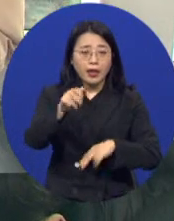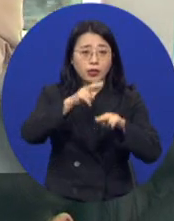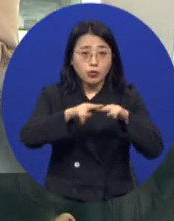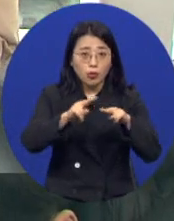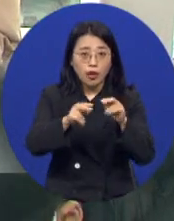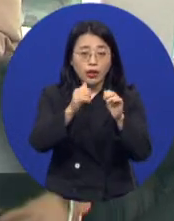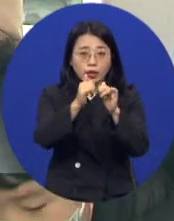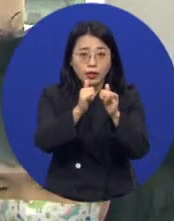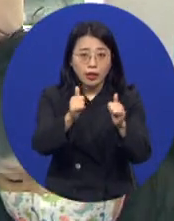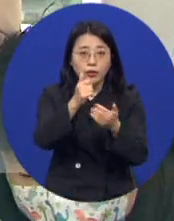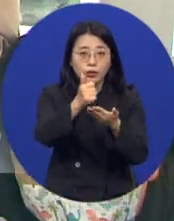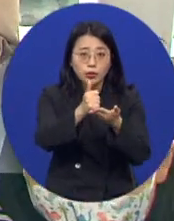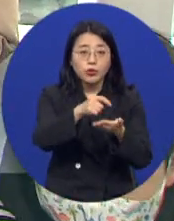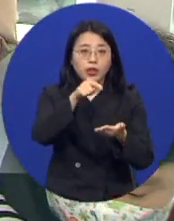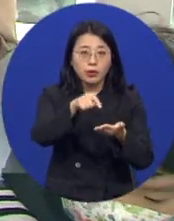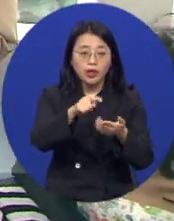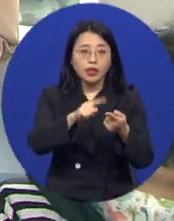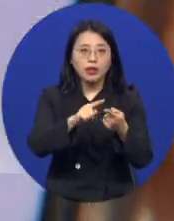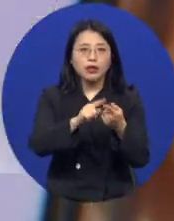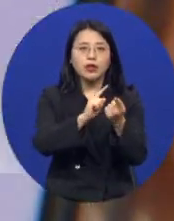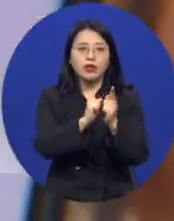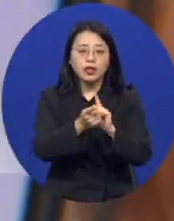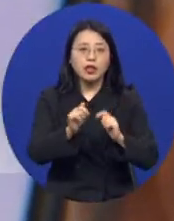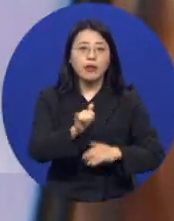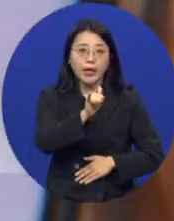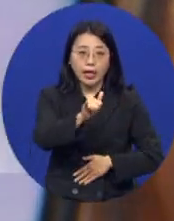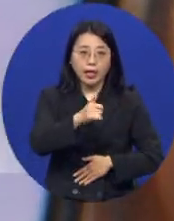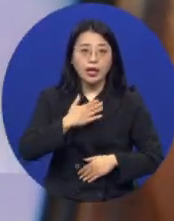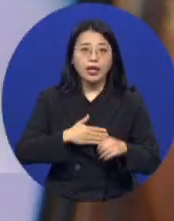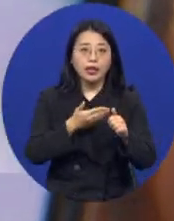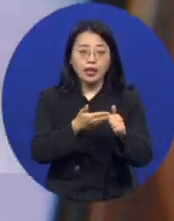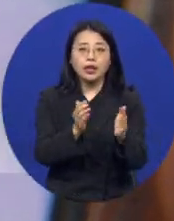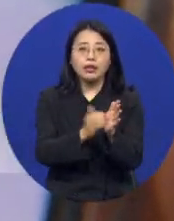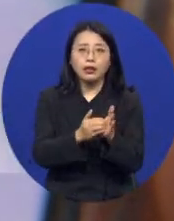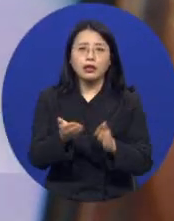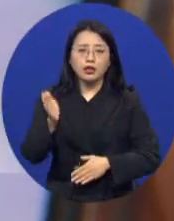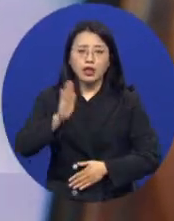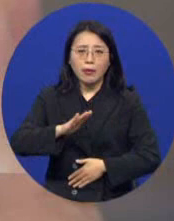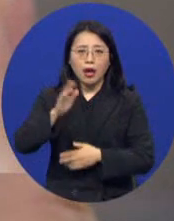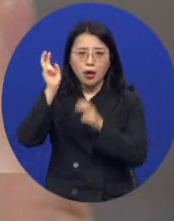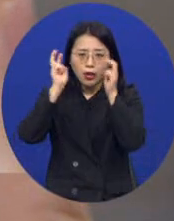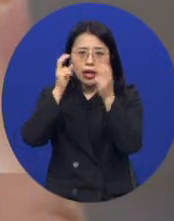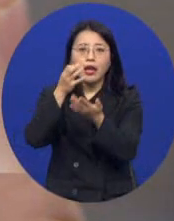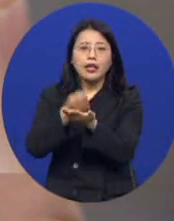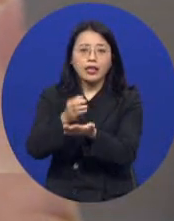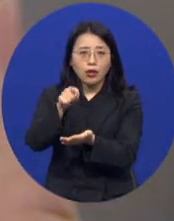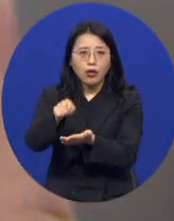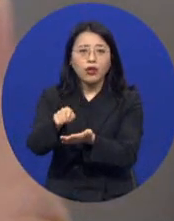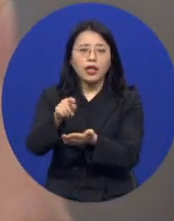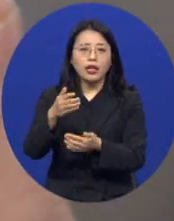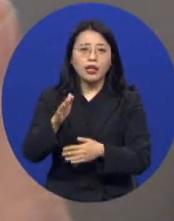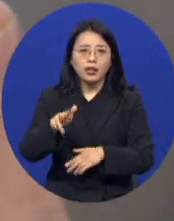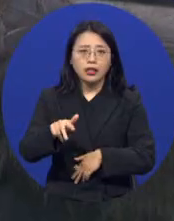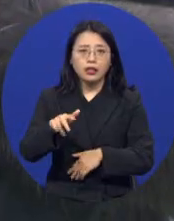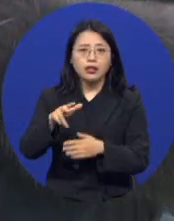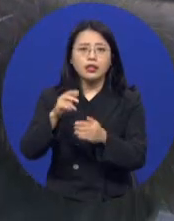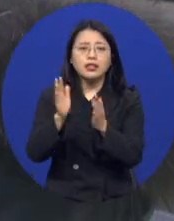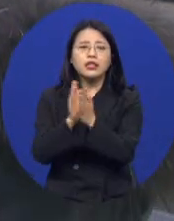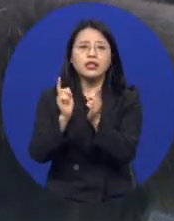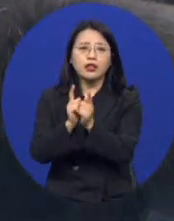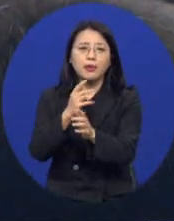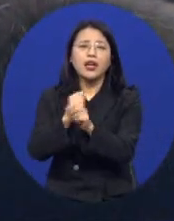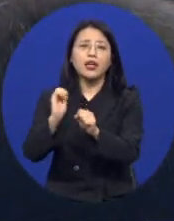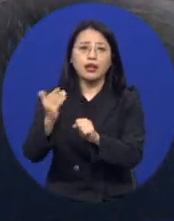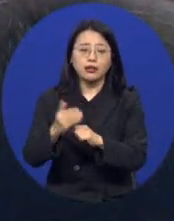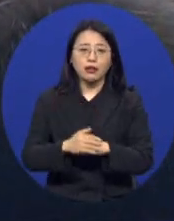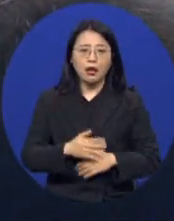안내한 반면 저비용 항공사들은 선착순으로 대기표를 발권하면서 창구마다 긴 줄이 늘어졌습니다.